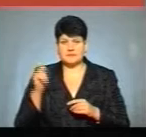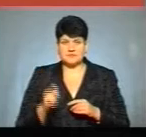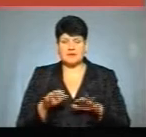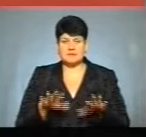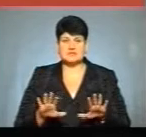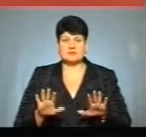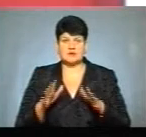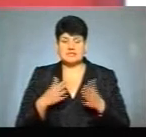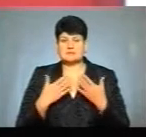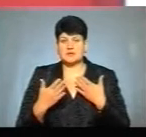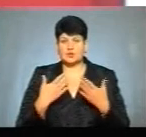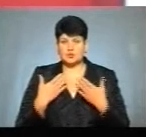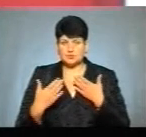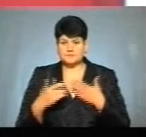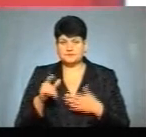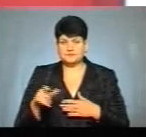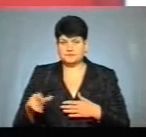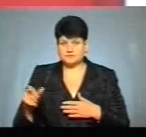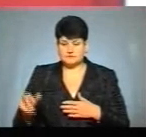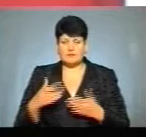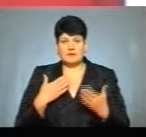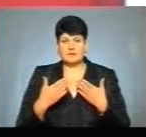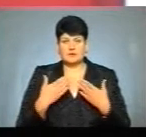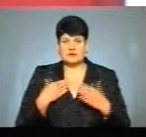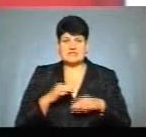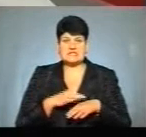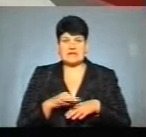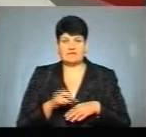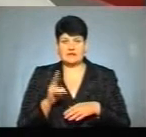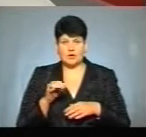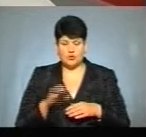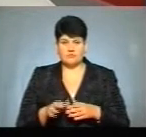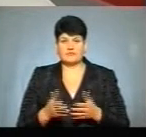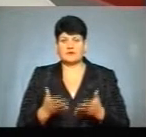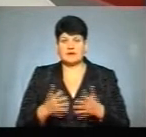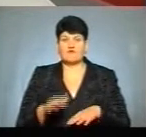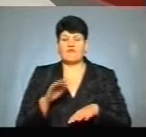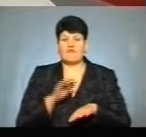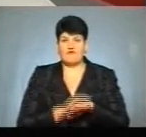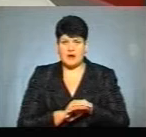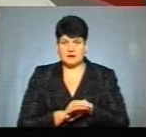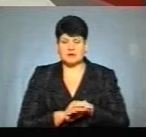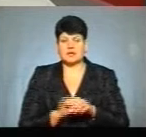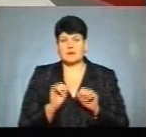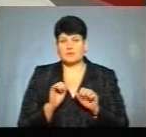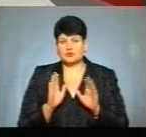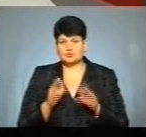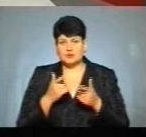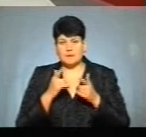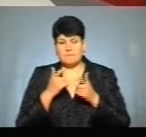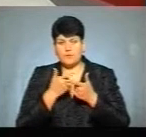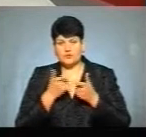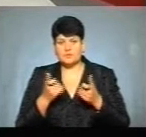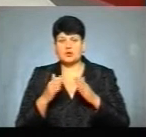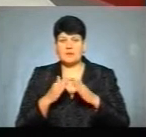події, спілкуються з потерпілою особою, спілкуються з кривдником, встановлюють факт, оскільки може бути повідомлення, що є факт